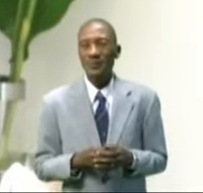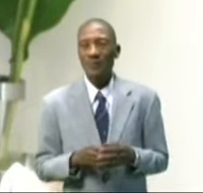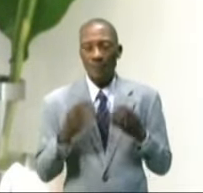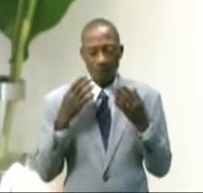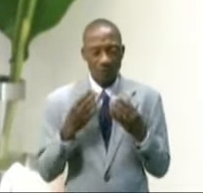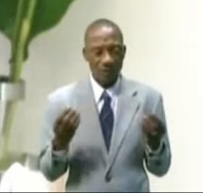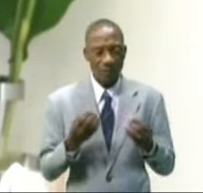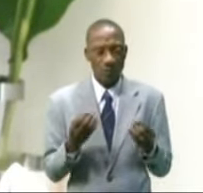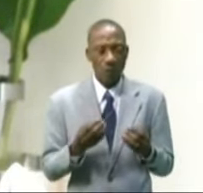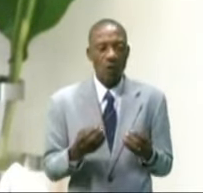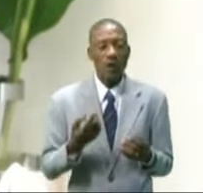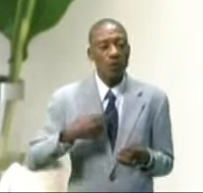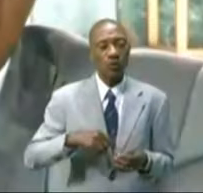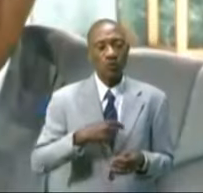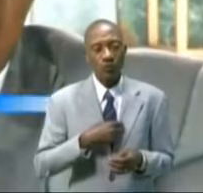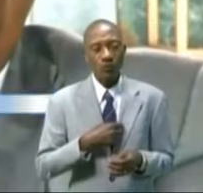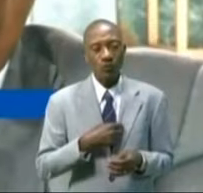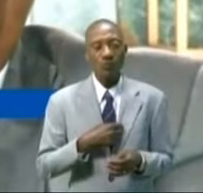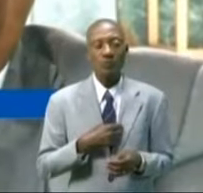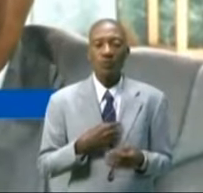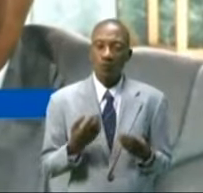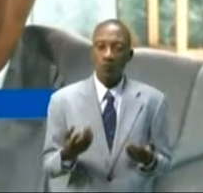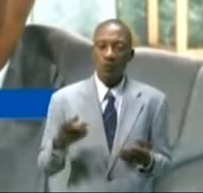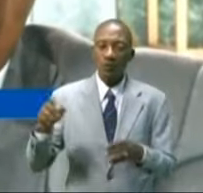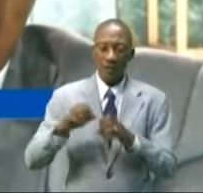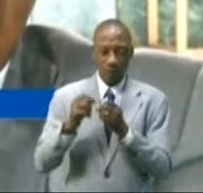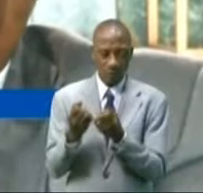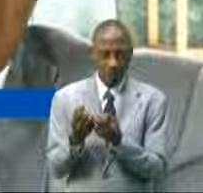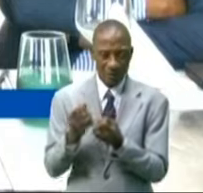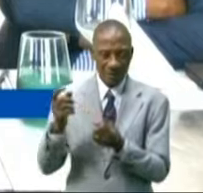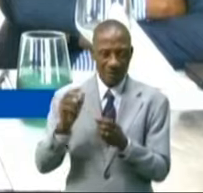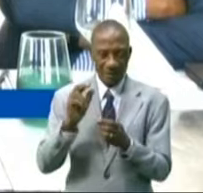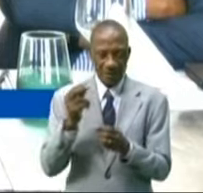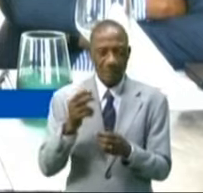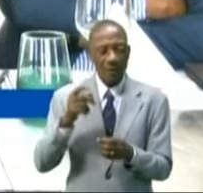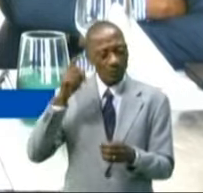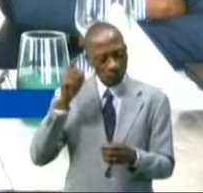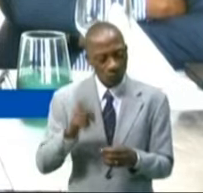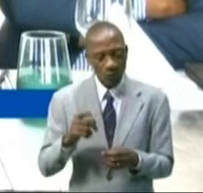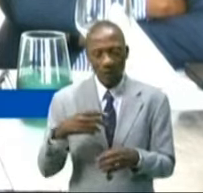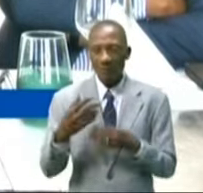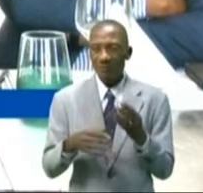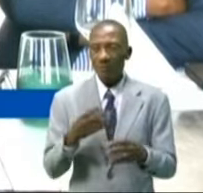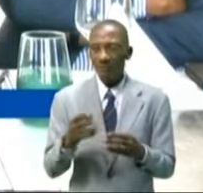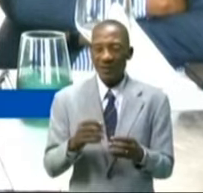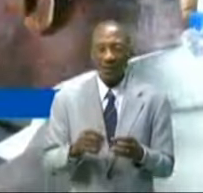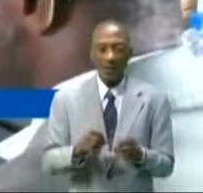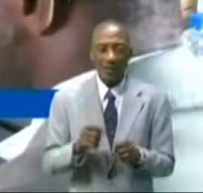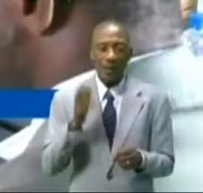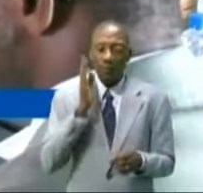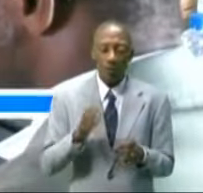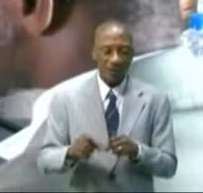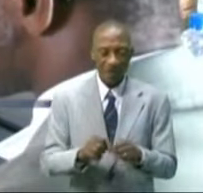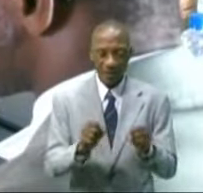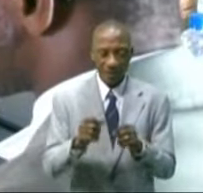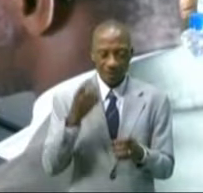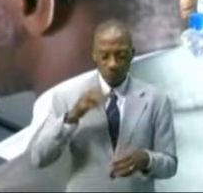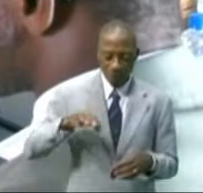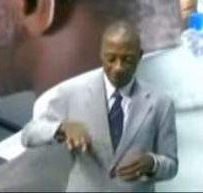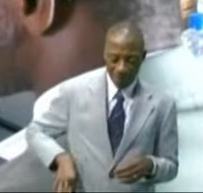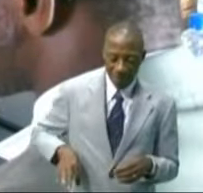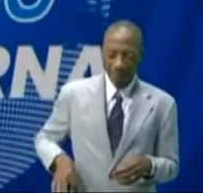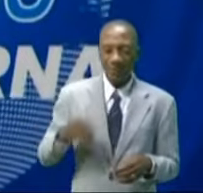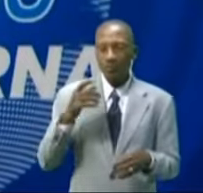République démocratique du Congo contre les spéculations mondiales sur ces minéraux stratégiques. Telle est la résolution phare de ces